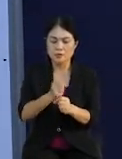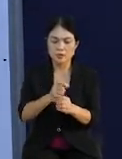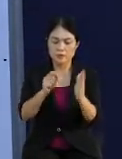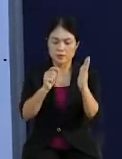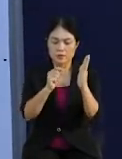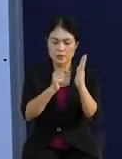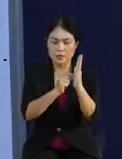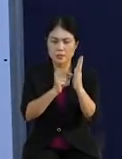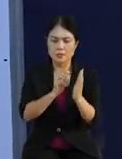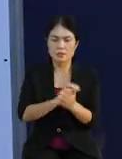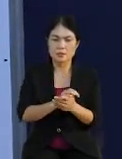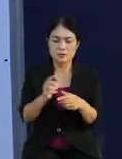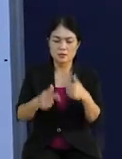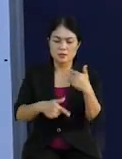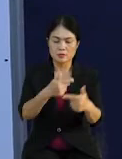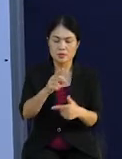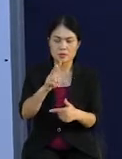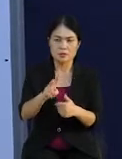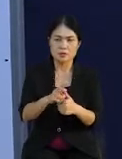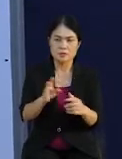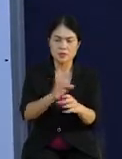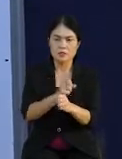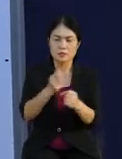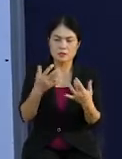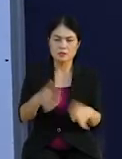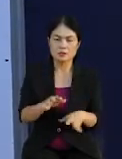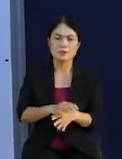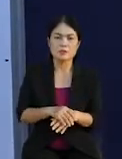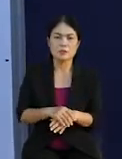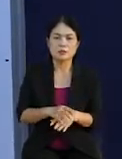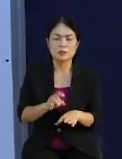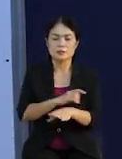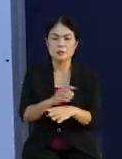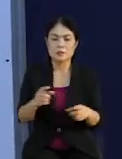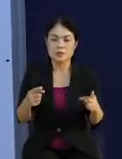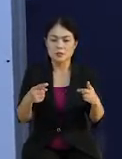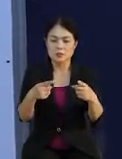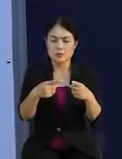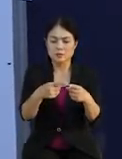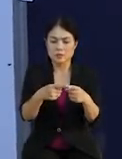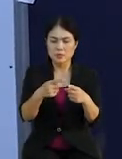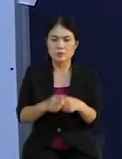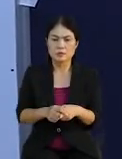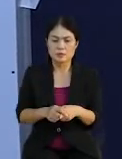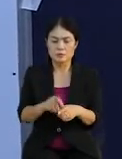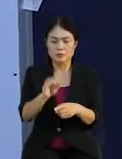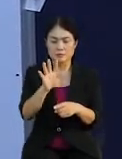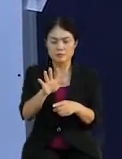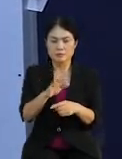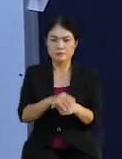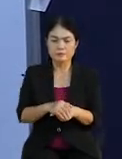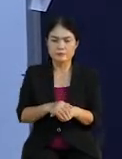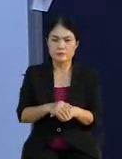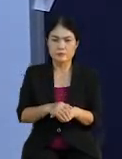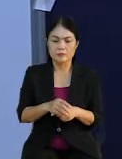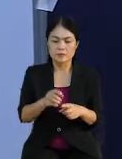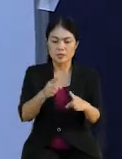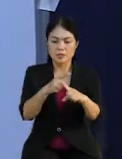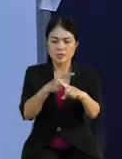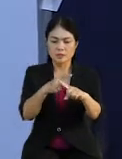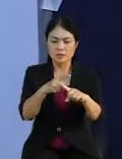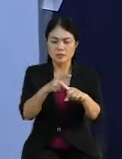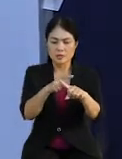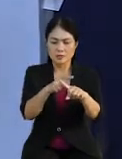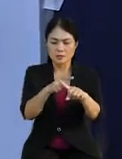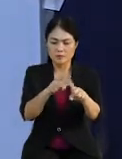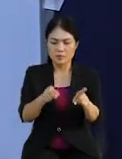và chúng hiện tìm phí dân bàn hai hay dân P để dân bật sọp khả nhiệm bài này dân đau với đau chùm nói và cắt khả nhiệm này vì cắt khả nhiệm thân nụ